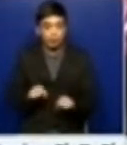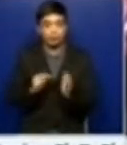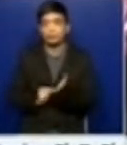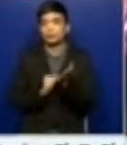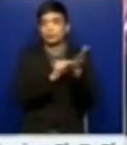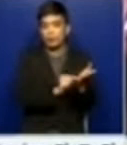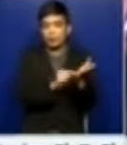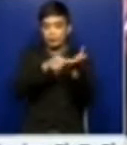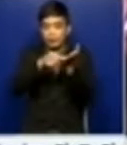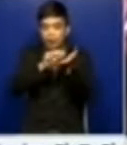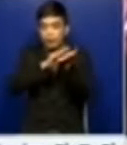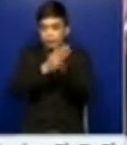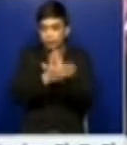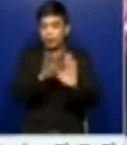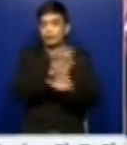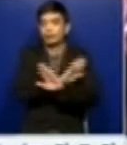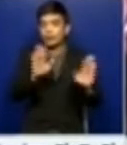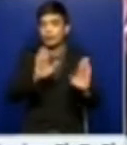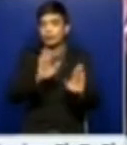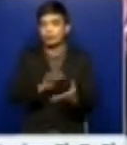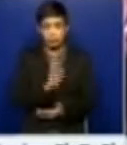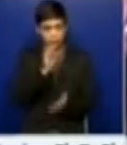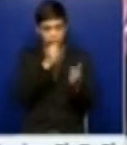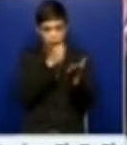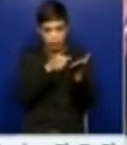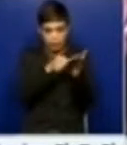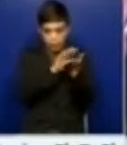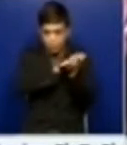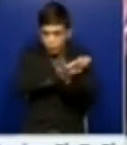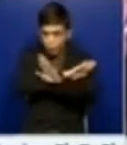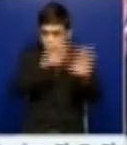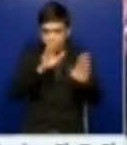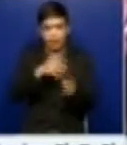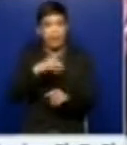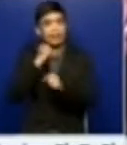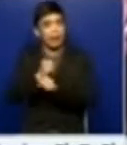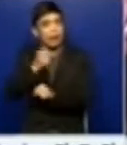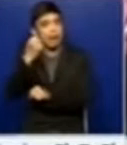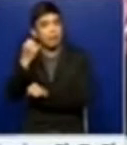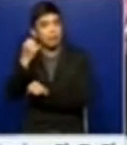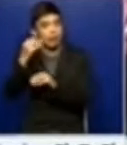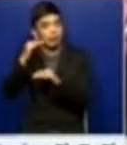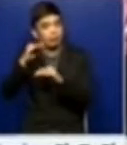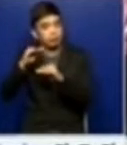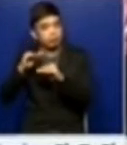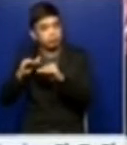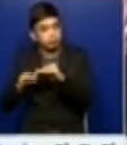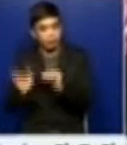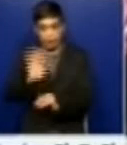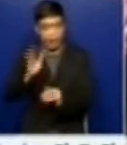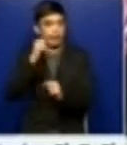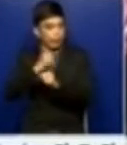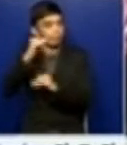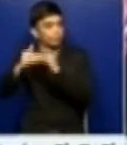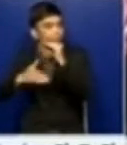ให้มันดีขึ้นการยกเลิกไม่ได้แปลว่าทำให้มันเลวลงทำให้มันดีขึ้นครับผมก็เชื่อว่าพี่น้องประชาชน